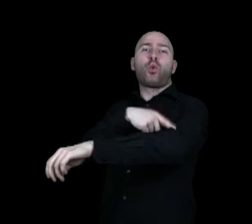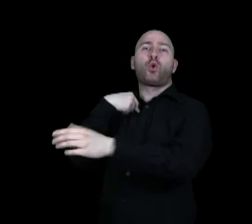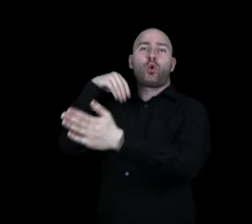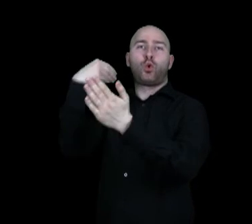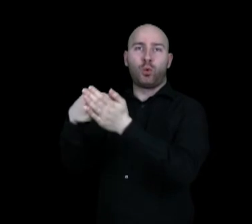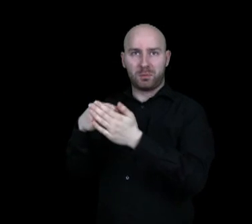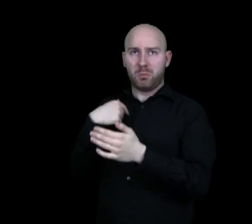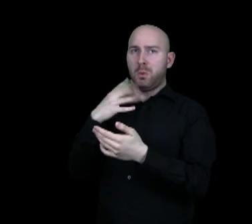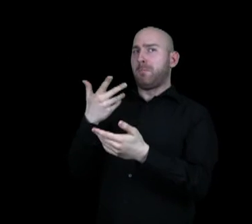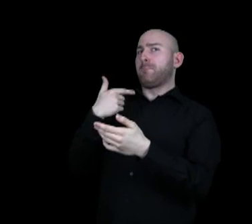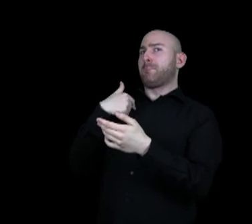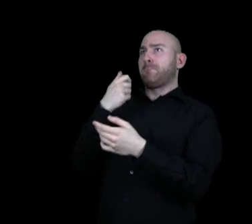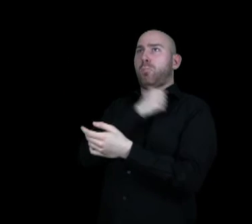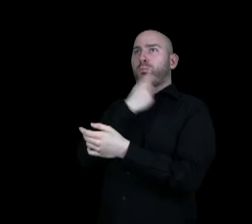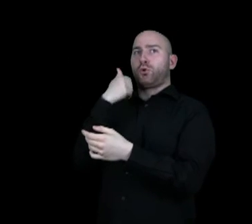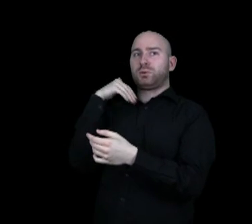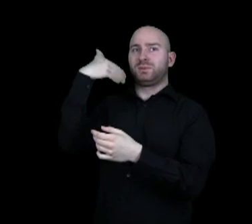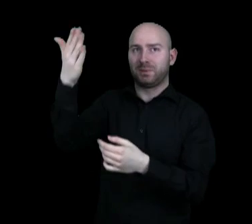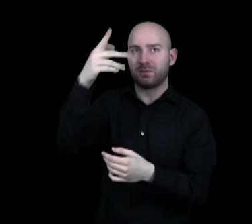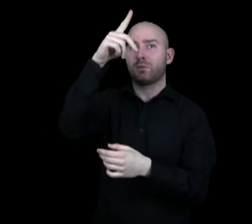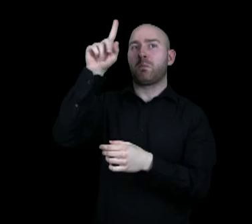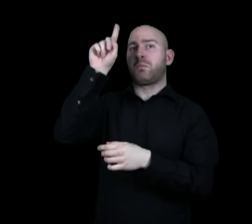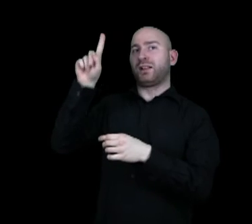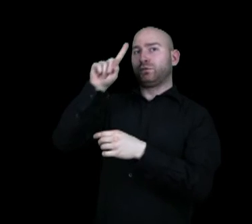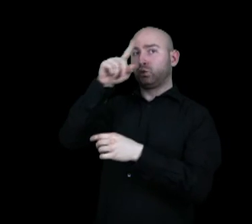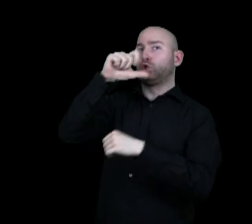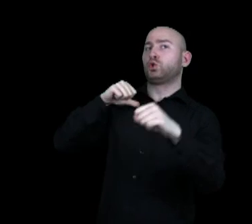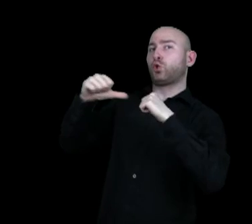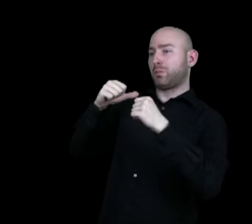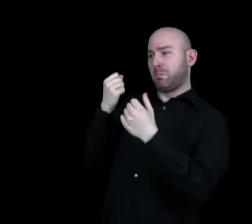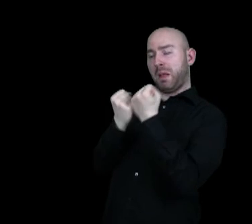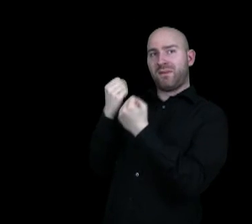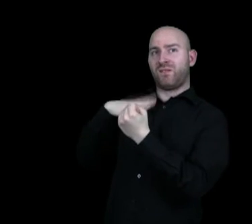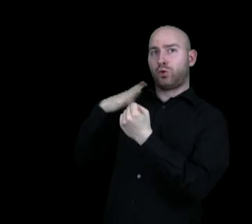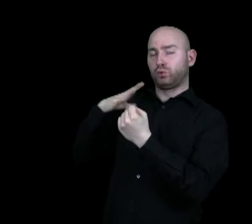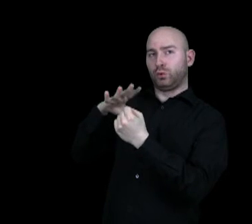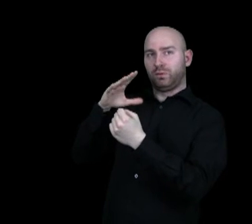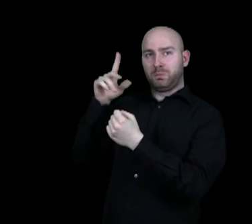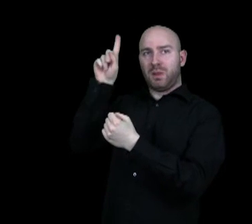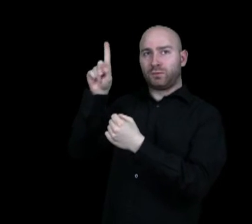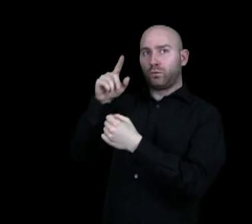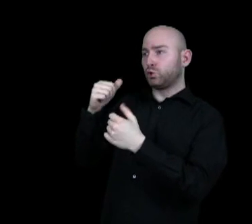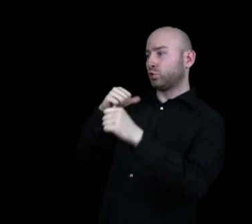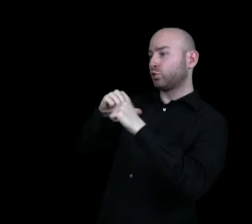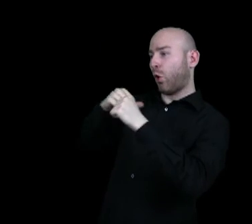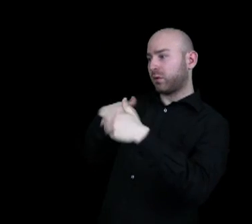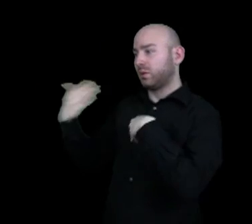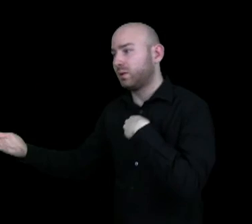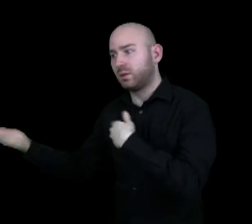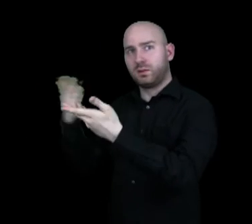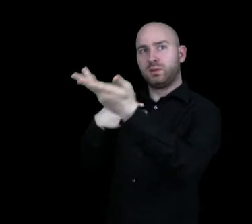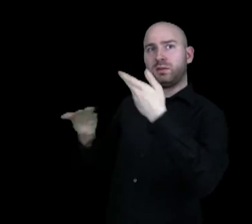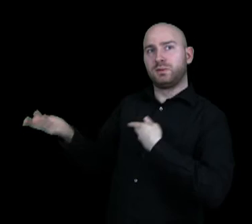pieniądze rządowi. Kupując obligację od korporacji, pożyczam te pieniądze korporacji. Dostanę kupony